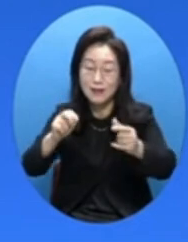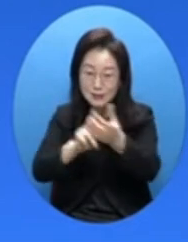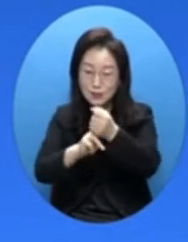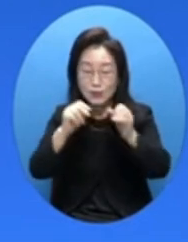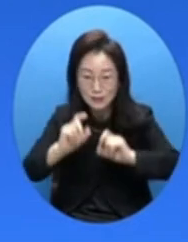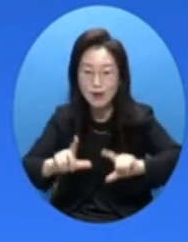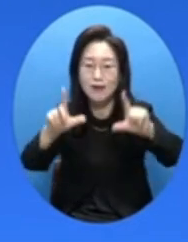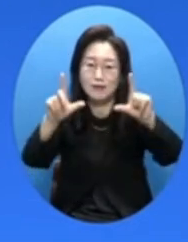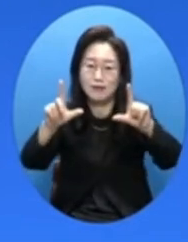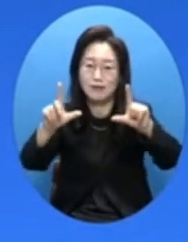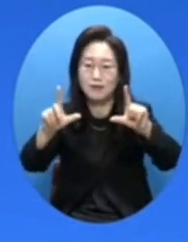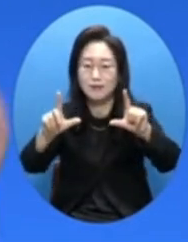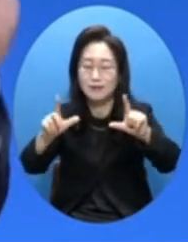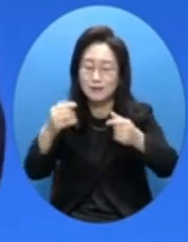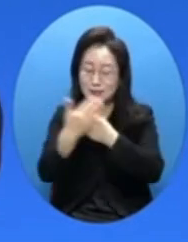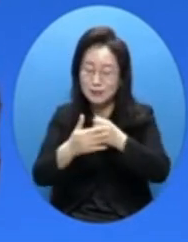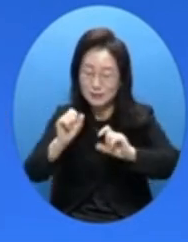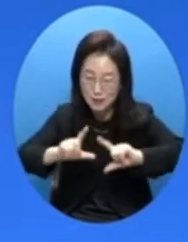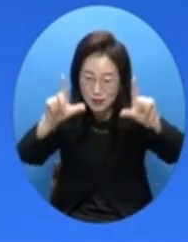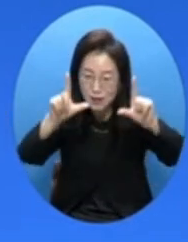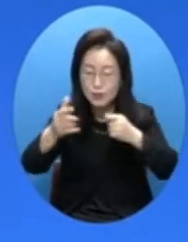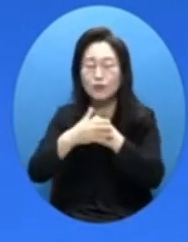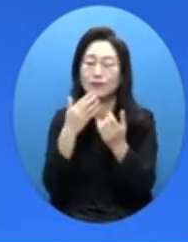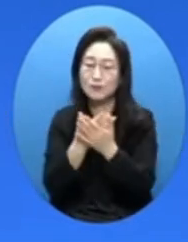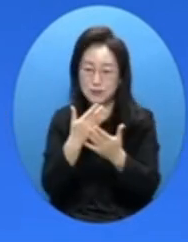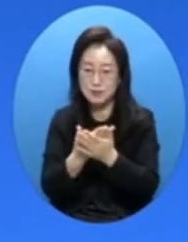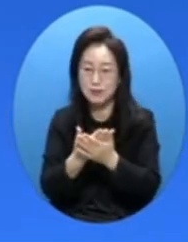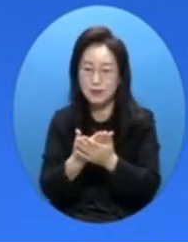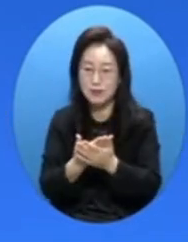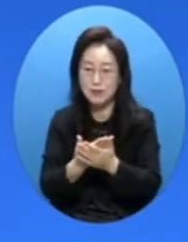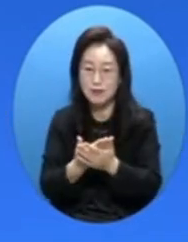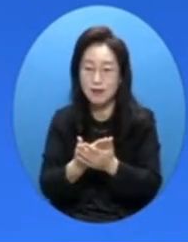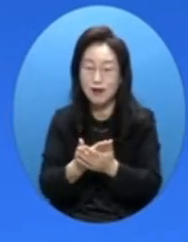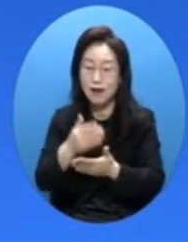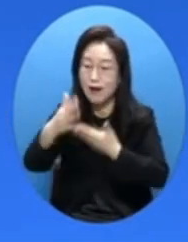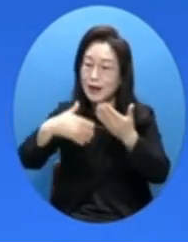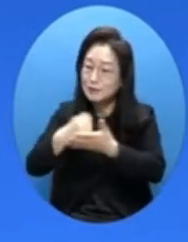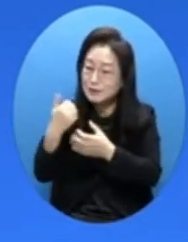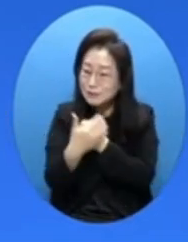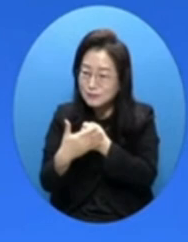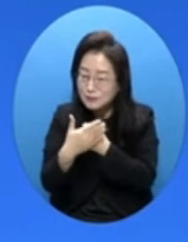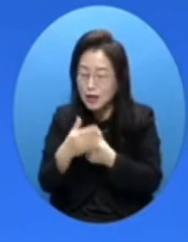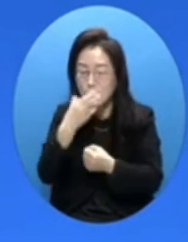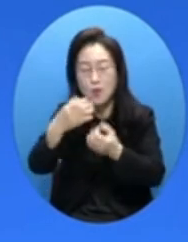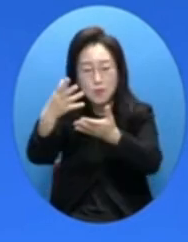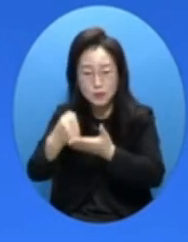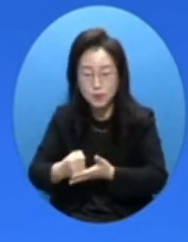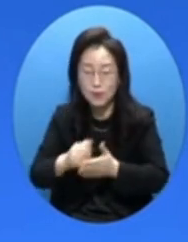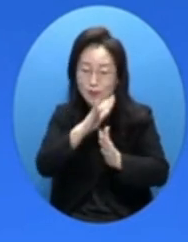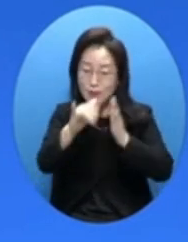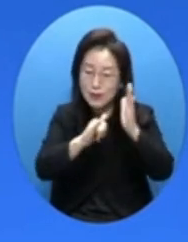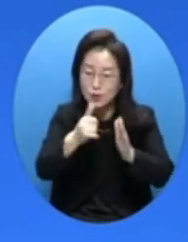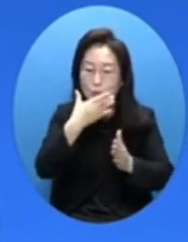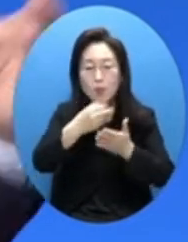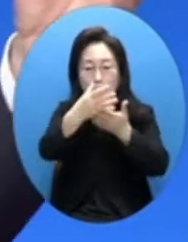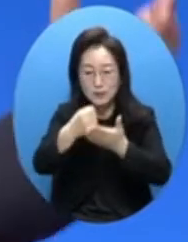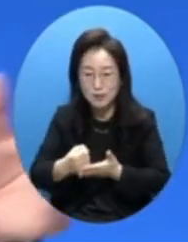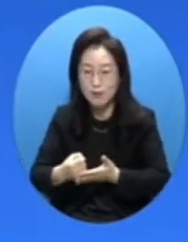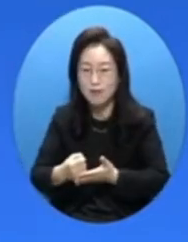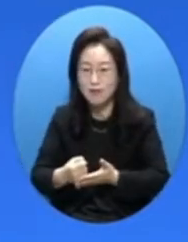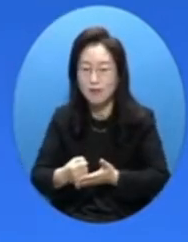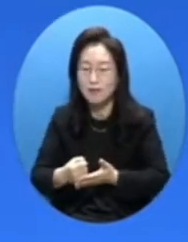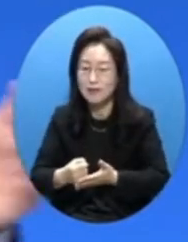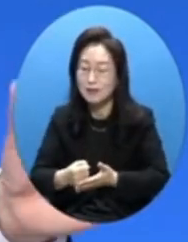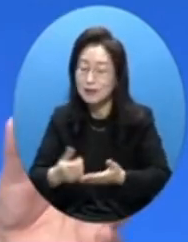날이 되게 하시고 은혜의 날이 되게 하여 주시옵소서. 이날 통하여 내가 하나님 은혜 가운데 복을 받고 우리 가정을 복을 받고 내가